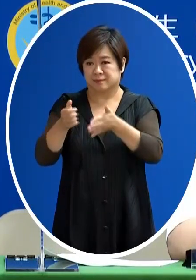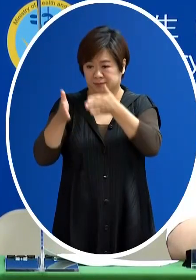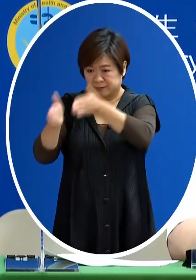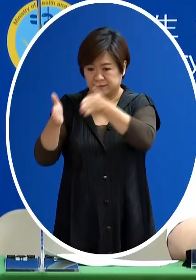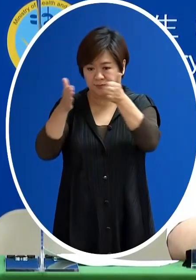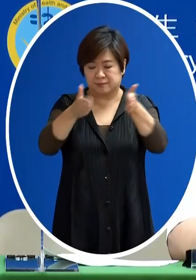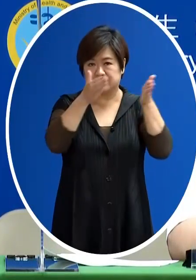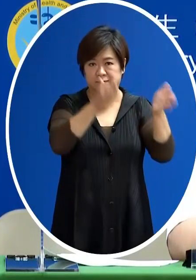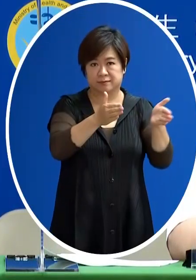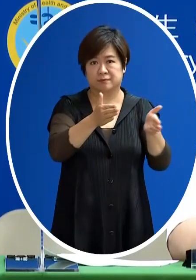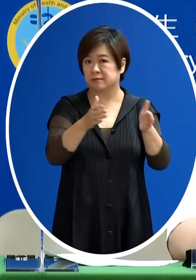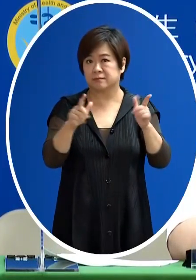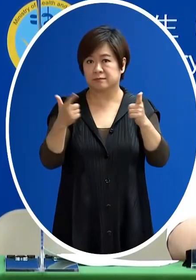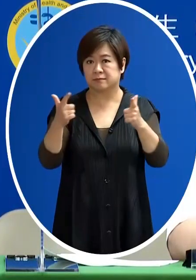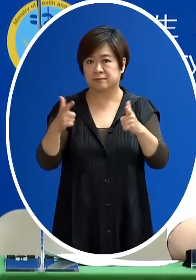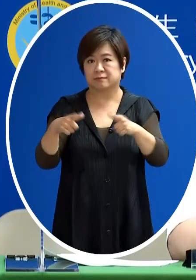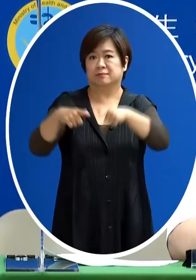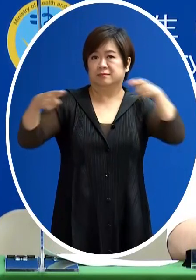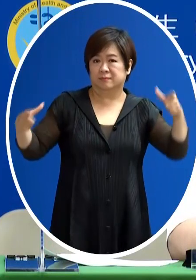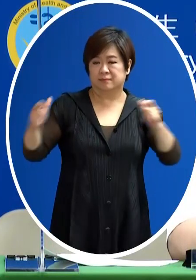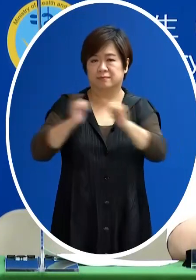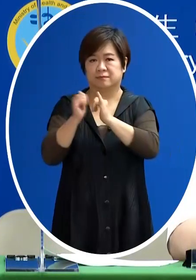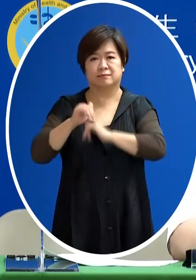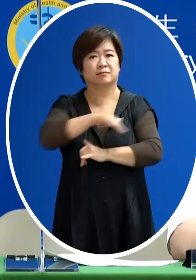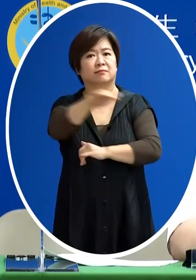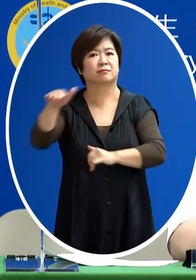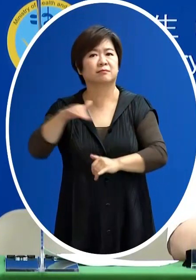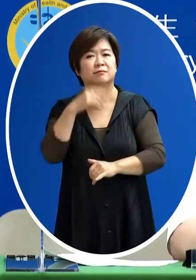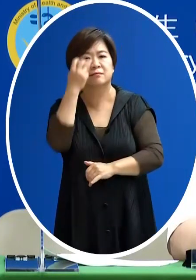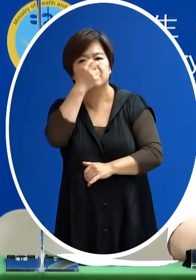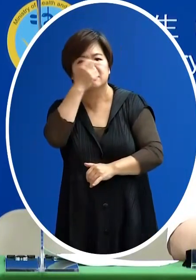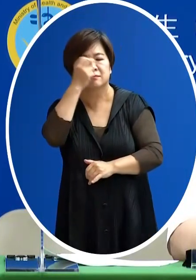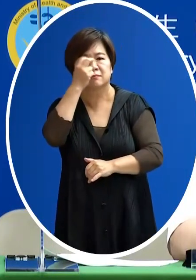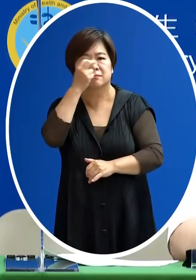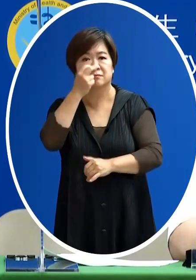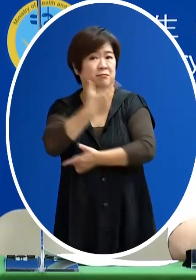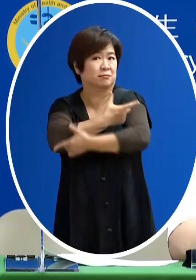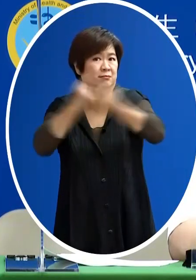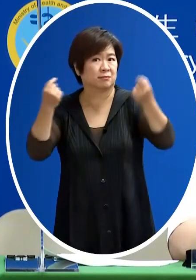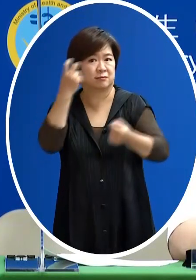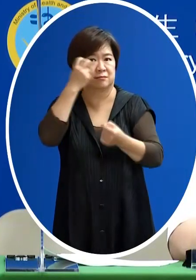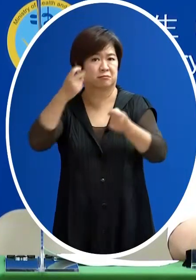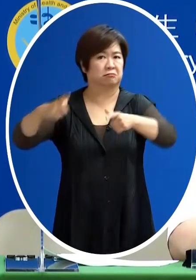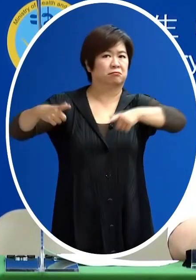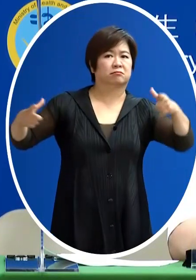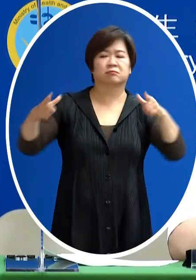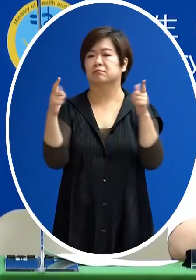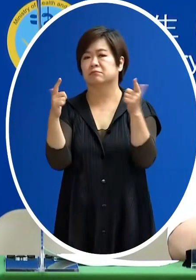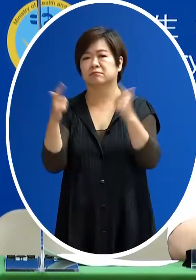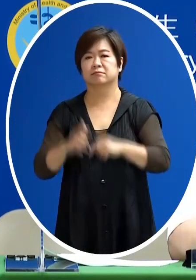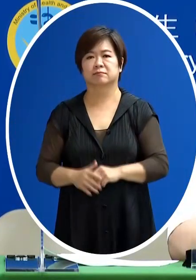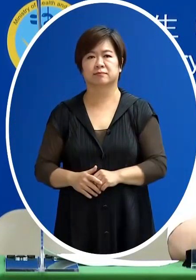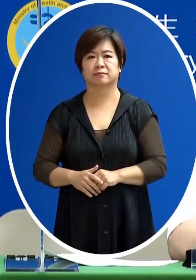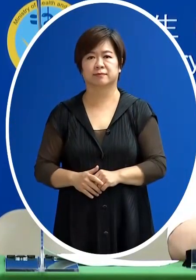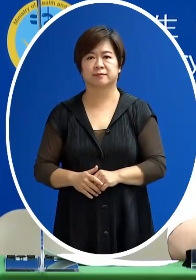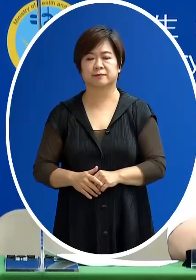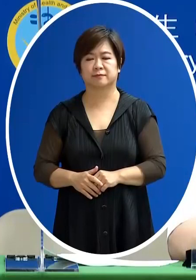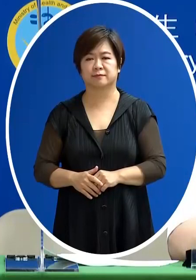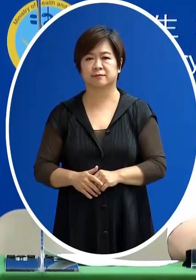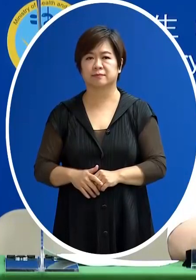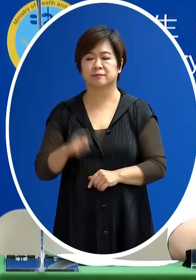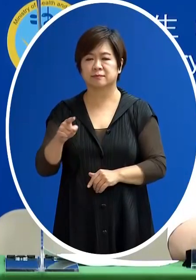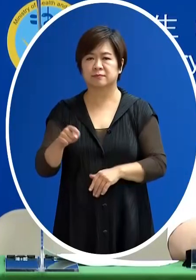监测哦，就不是说大规模的做筛检哦，做普筛或者是广筛。那当然，在这个筛检策